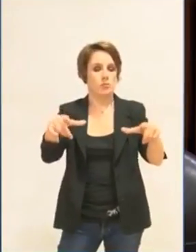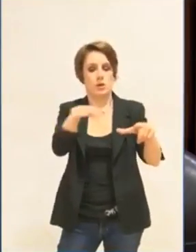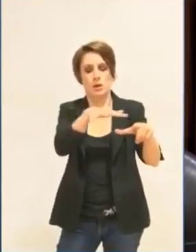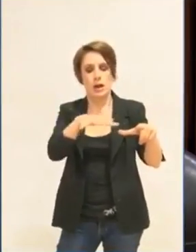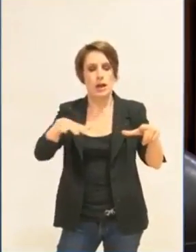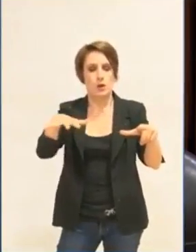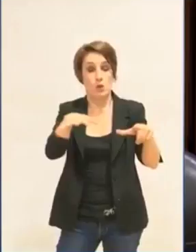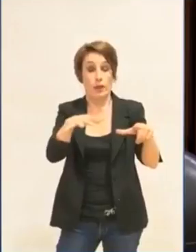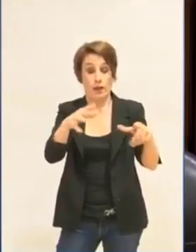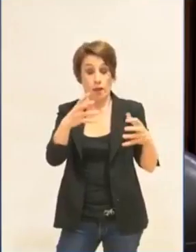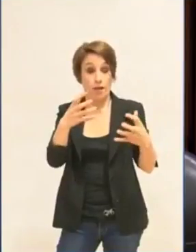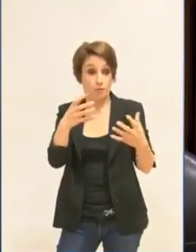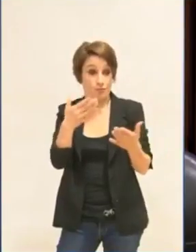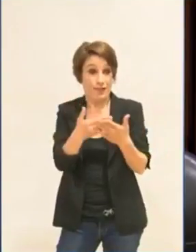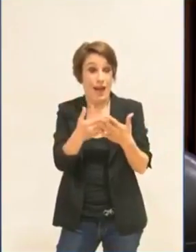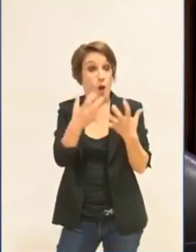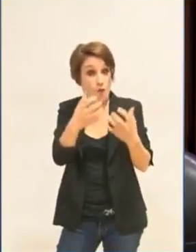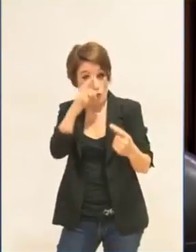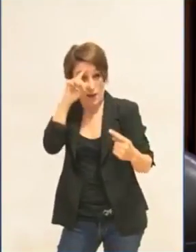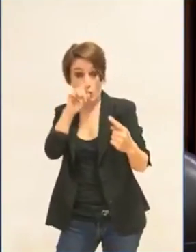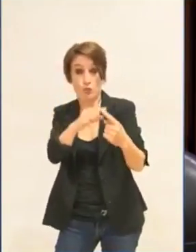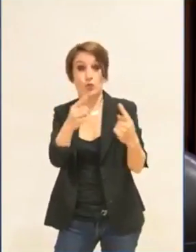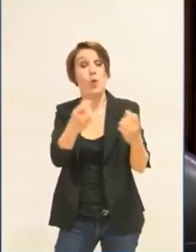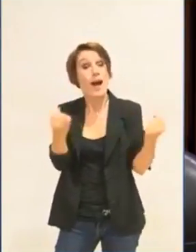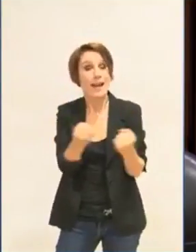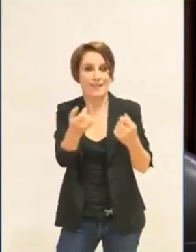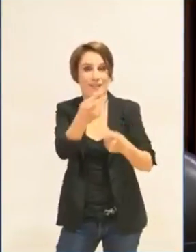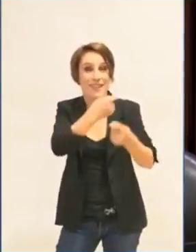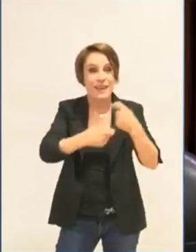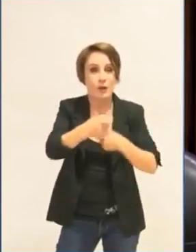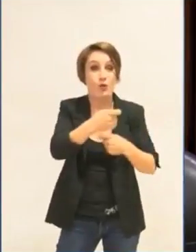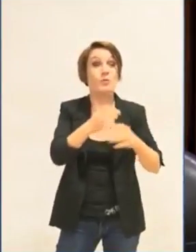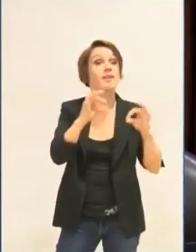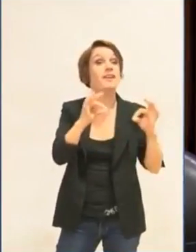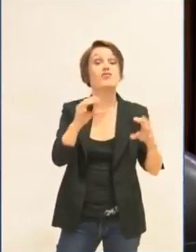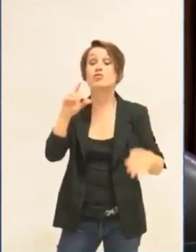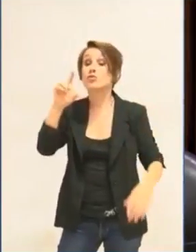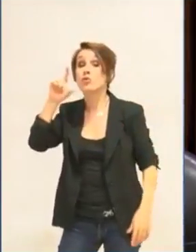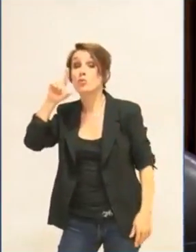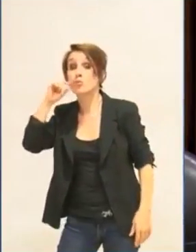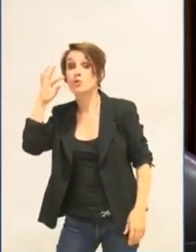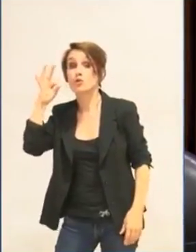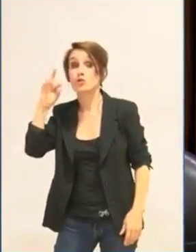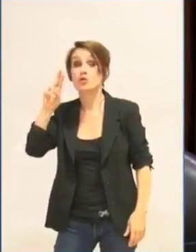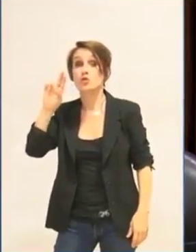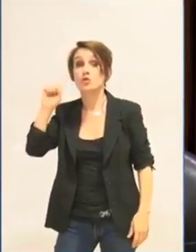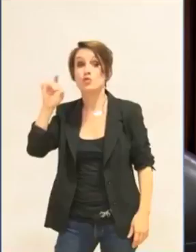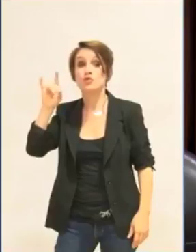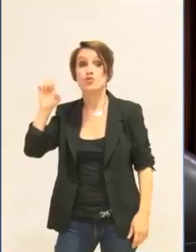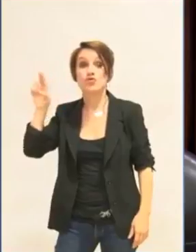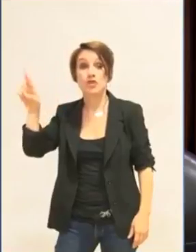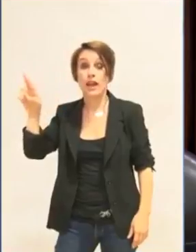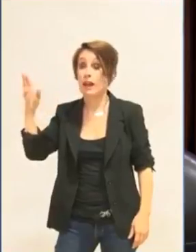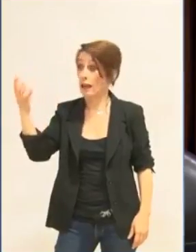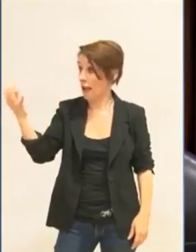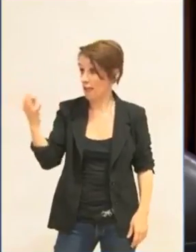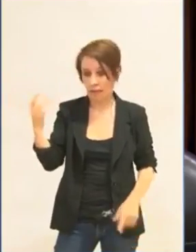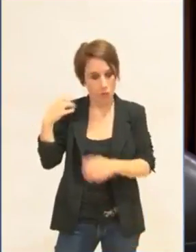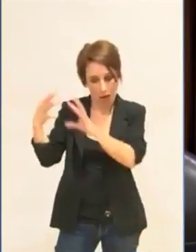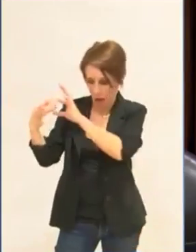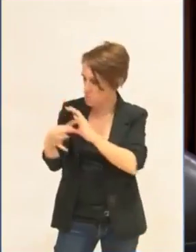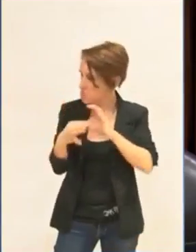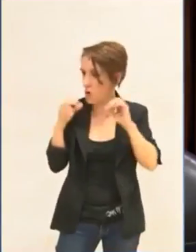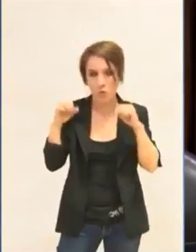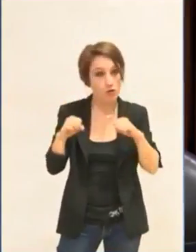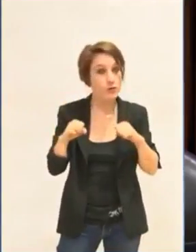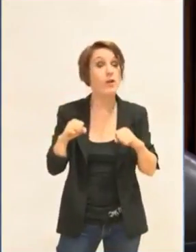à l'activité économique. Et comme M. Tucher l'a dit à l'instant, pour ce qui nous concerne, le fait de voir la Poste,